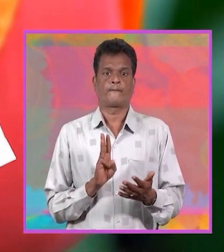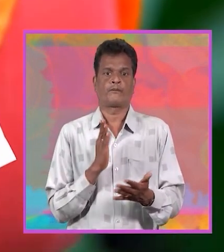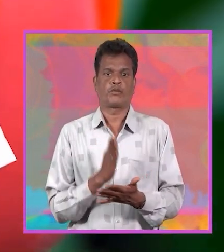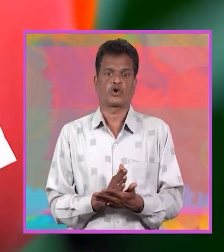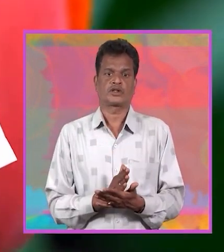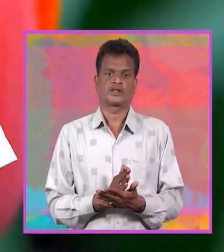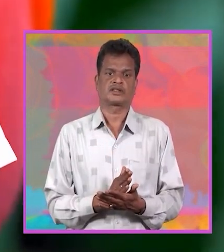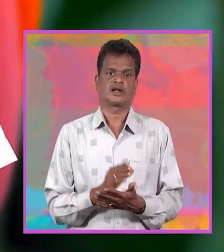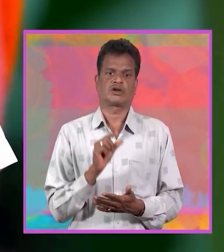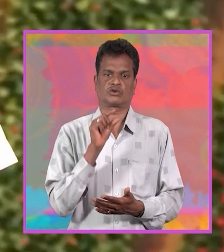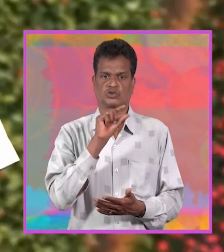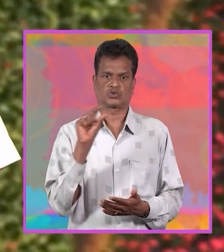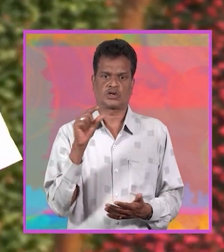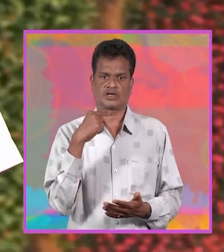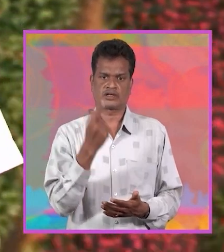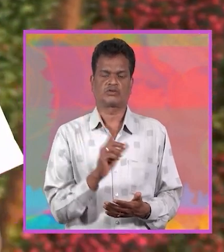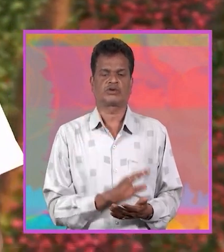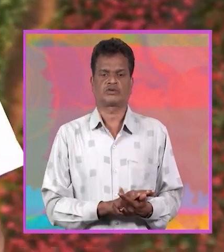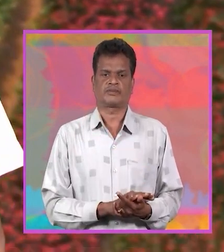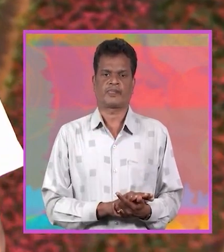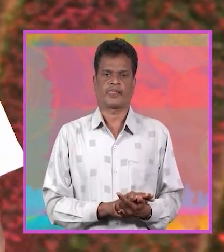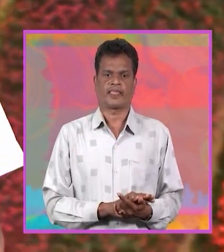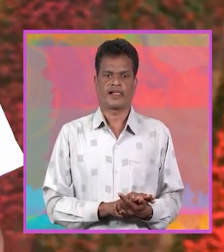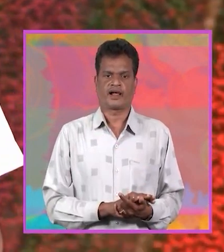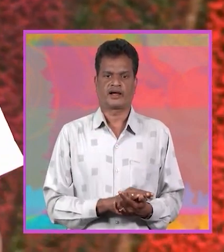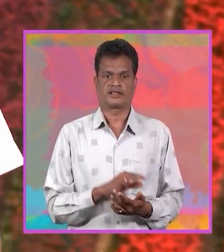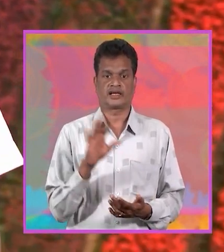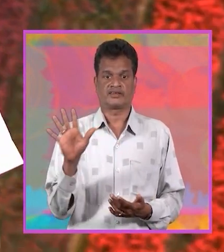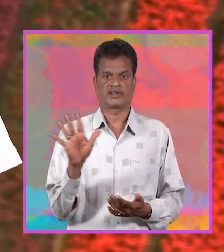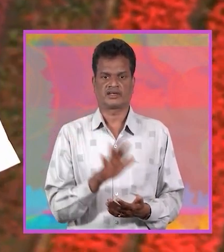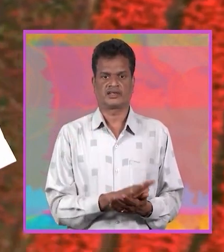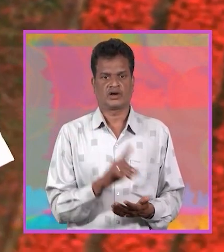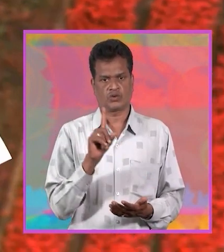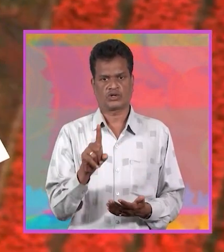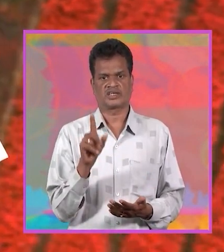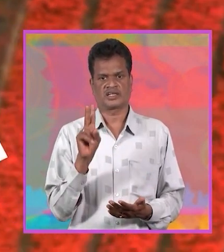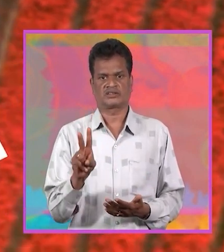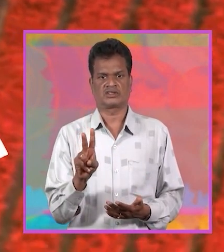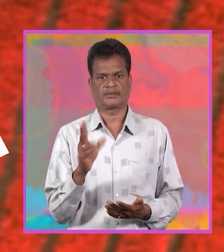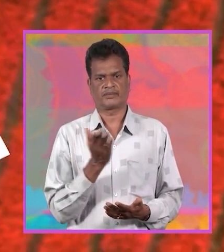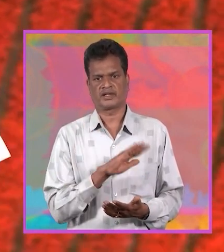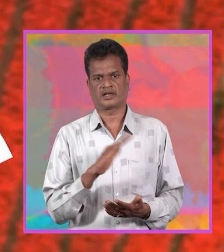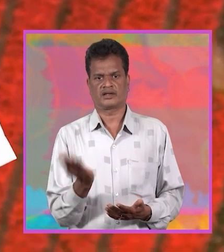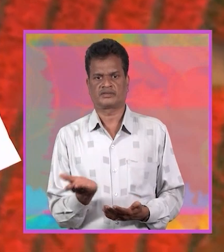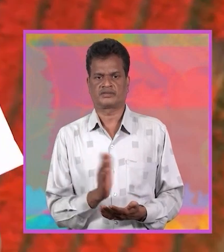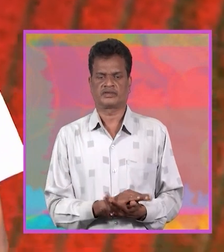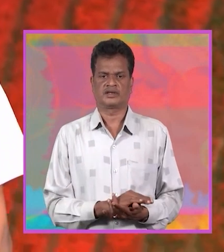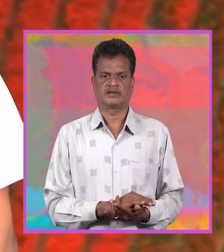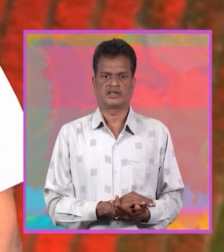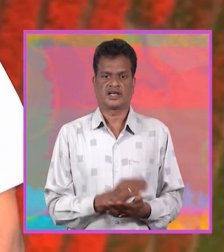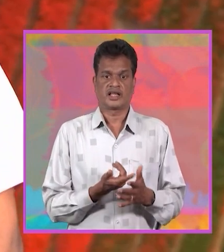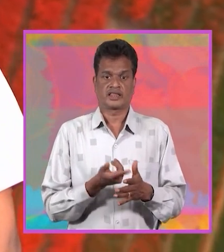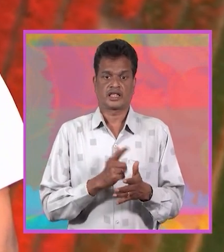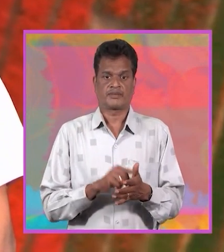அதை சொல் என்று கூறுகிறோம். அந்த வகையில் சொற்களை ஓர் எழுத்து சொல் ஈர எழுத்து சொற்கள் அப்படி பிரிக்கலாம். இலக்கண முறையில்